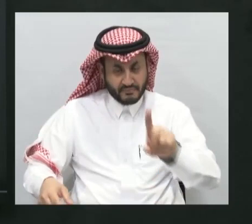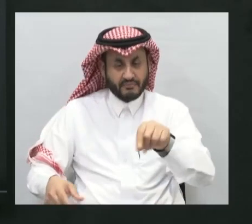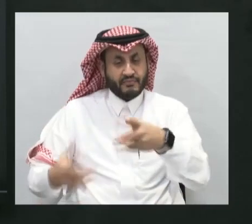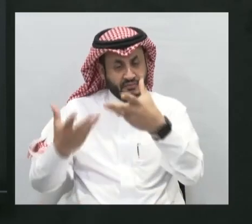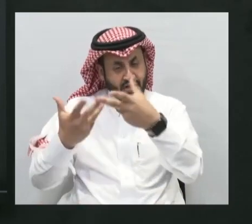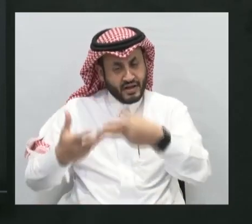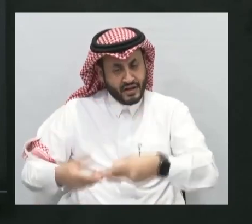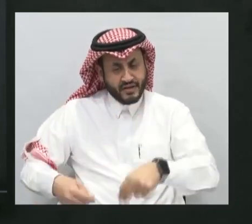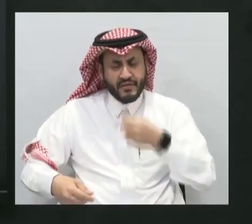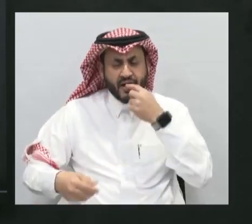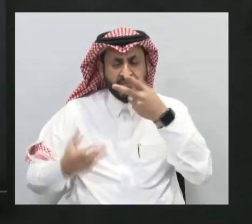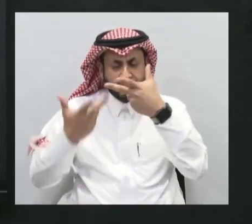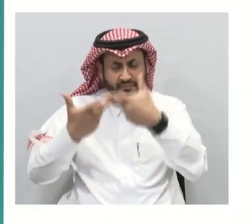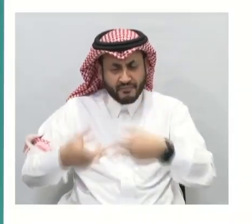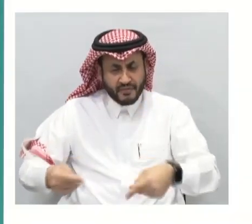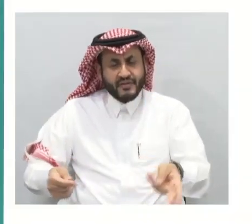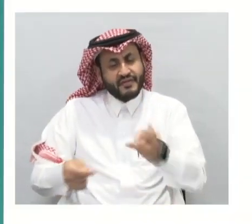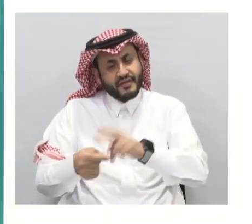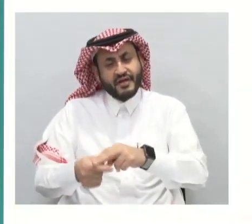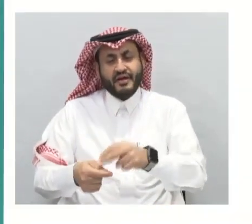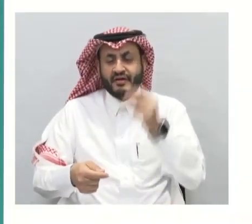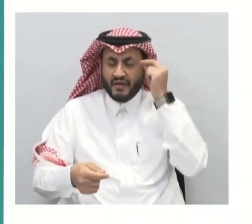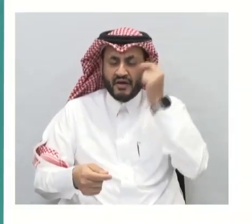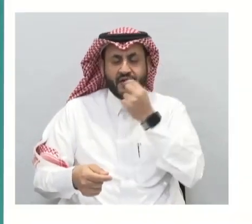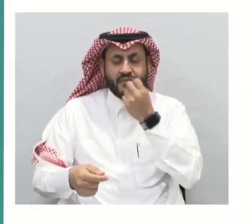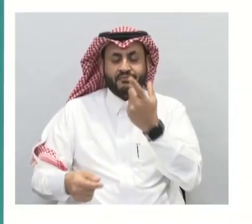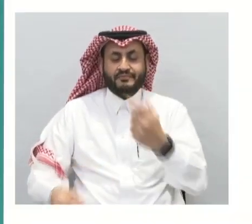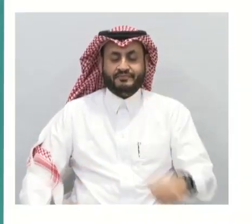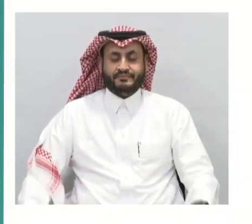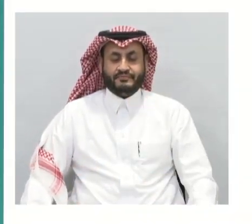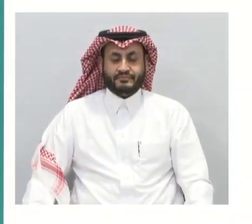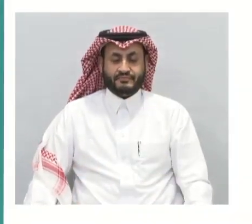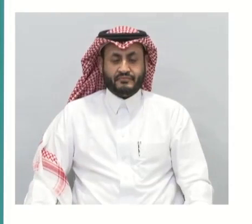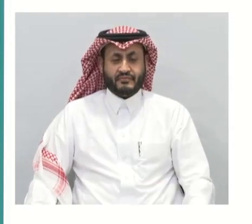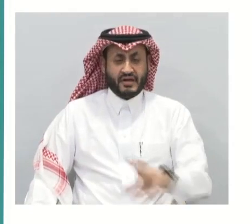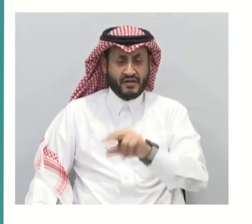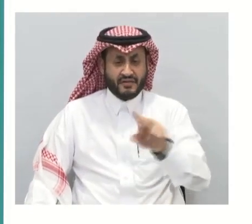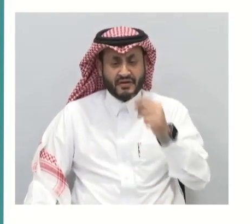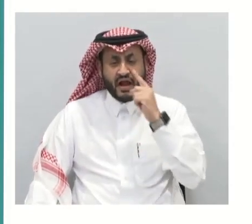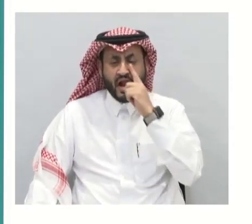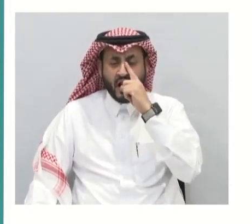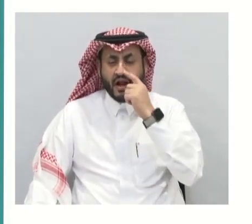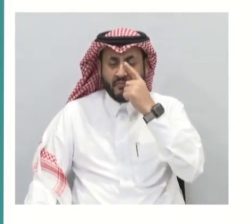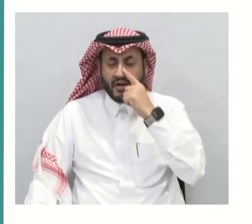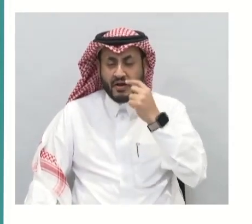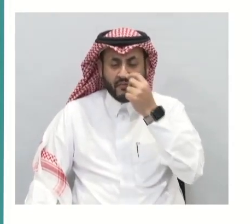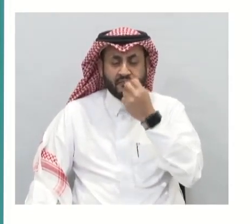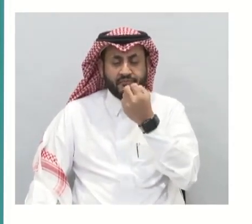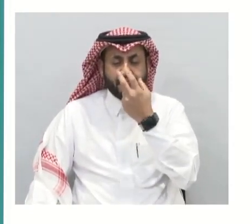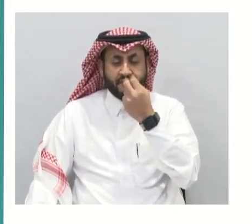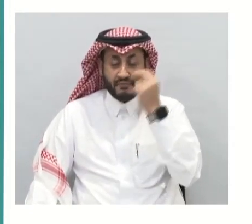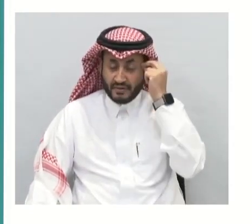يذاع في اللعاب احسنتم كما يذاب ايضا في الرائحه في المخاط كذلك